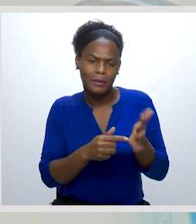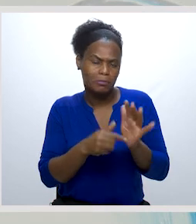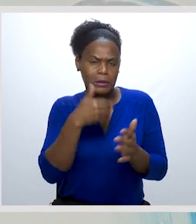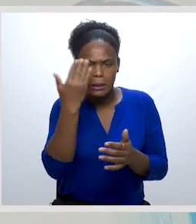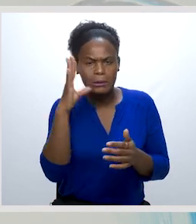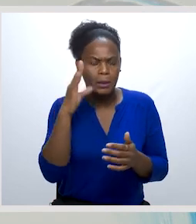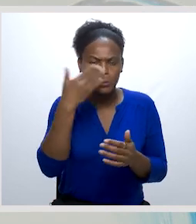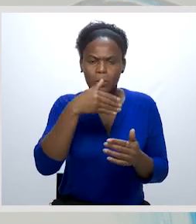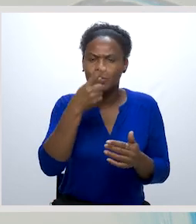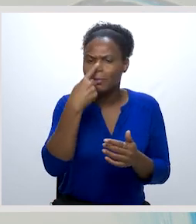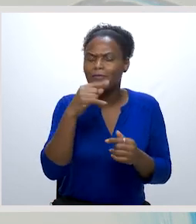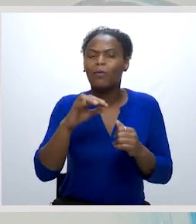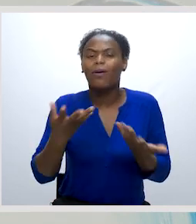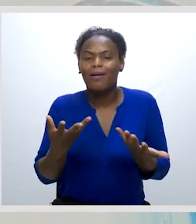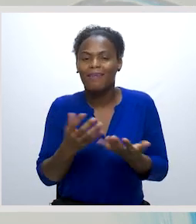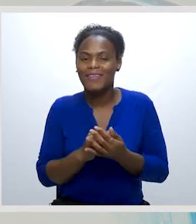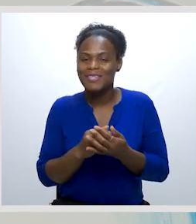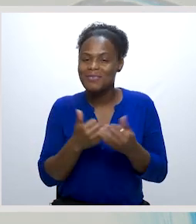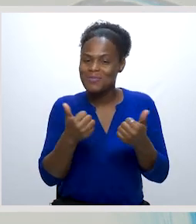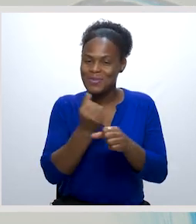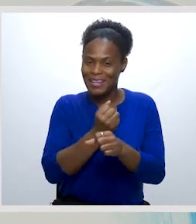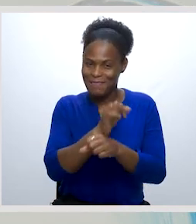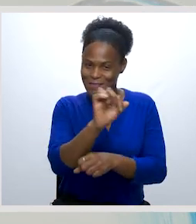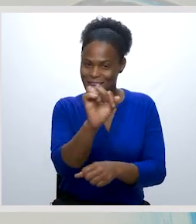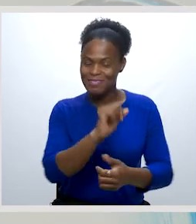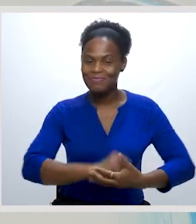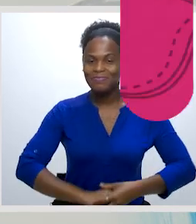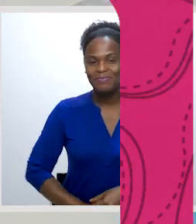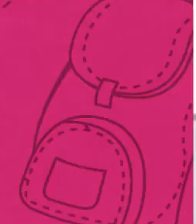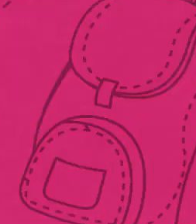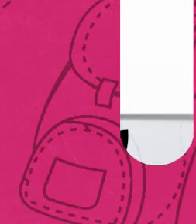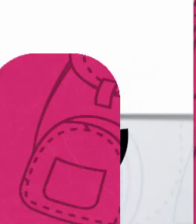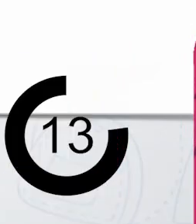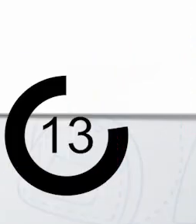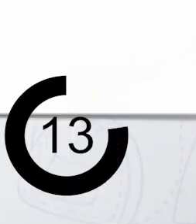facile, n'est-ce pas? Alors, bon travail!